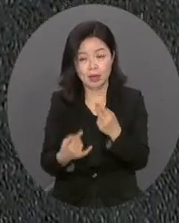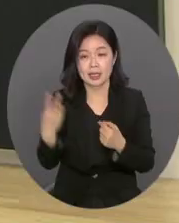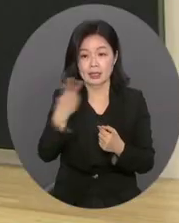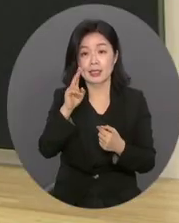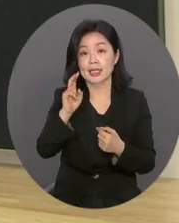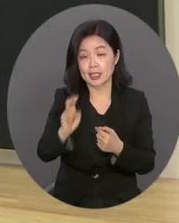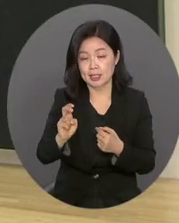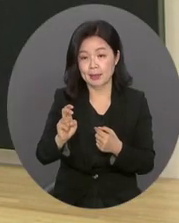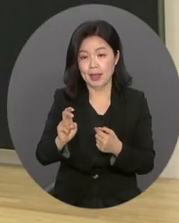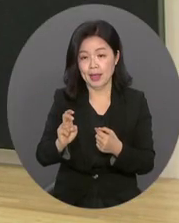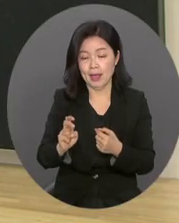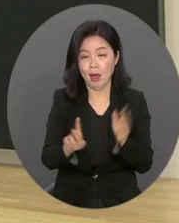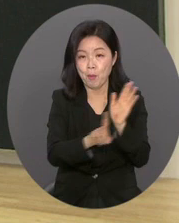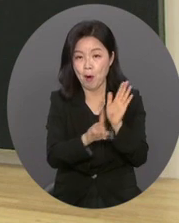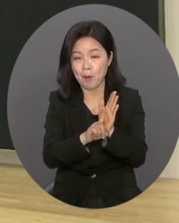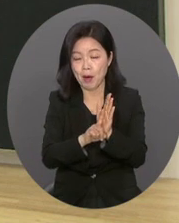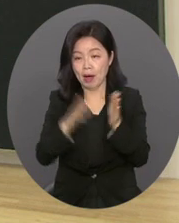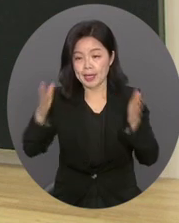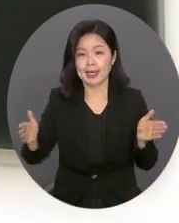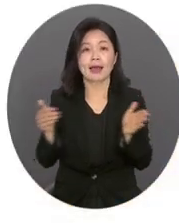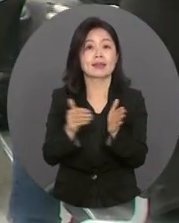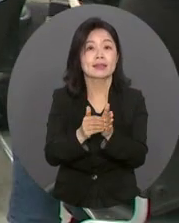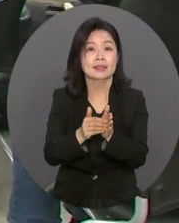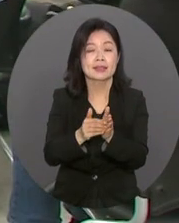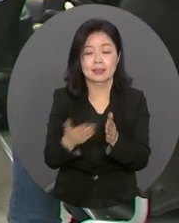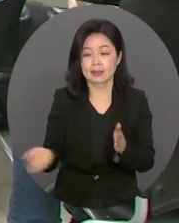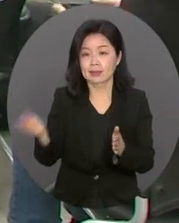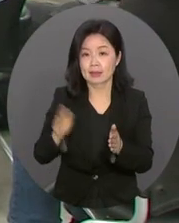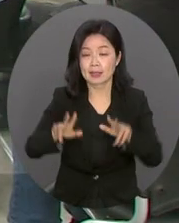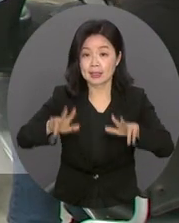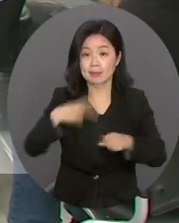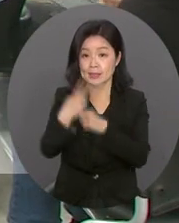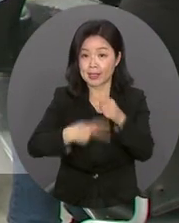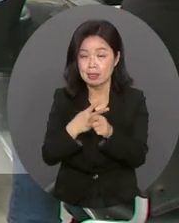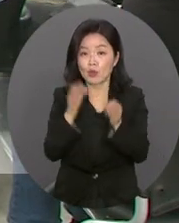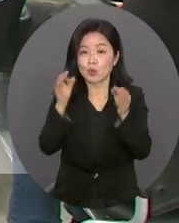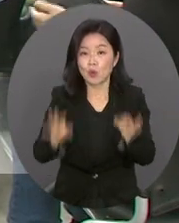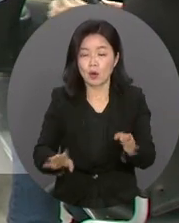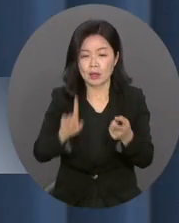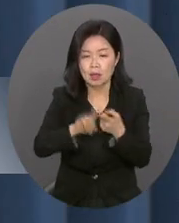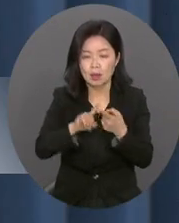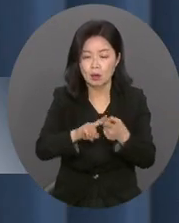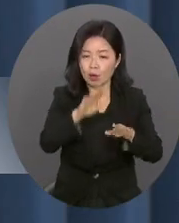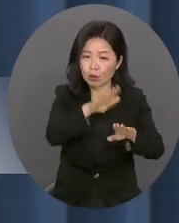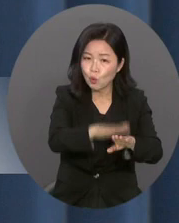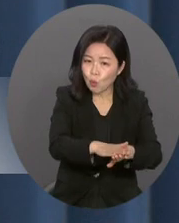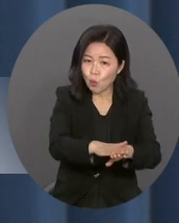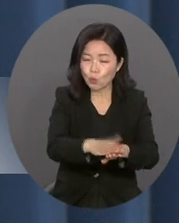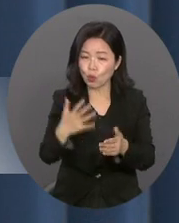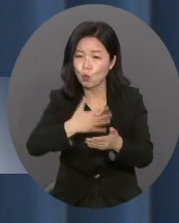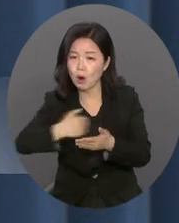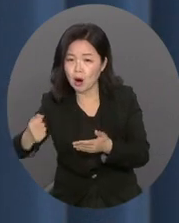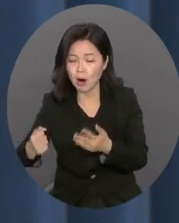끝으로 약속된 전시 기간이 모두 끝났습니다. 하지만 그로부터 2년이 넘도록 존치냐 철거냐를 둔 갈등이 풀리지